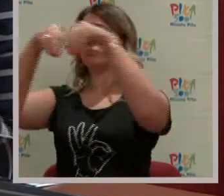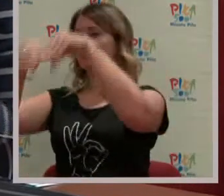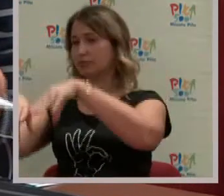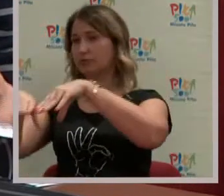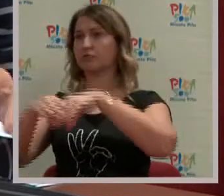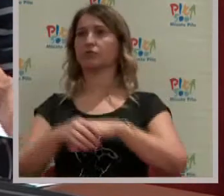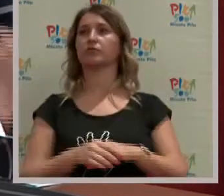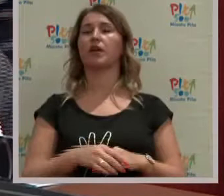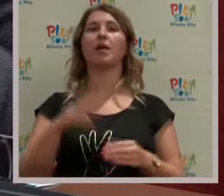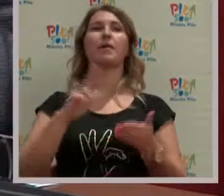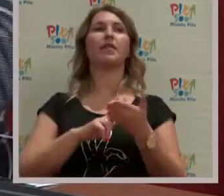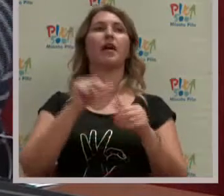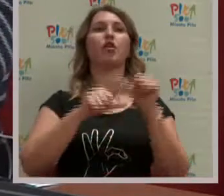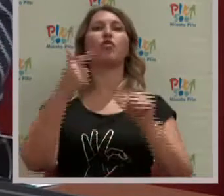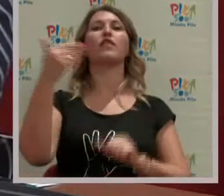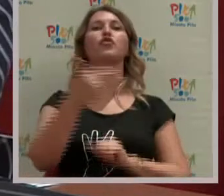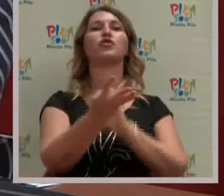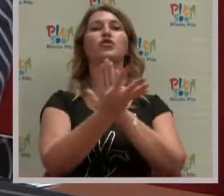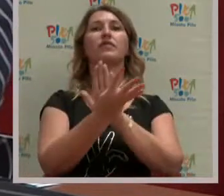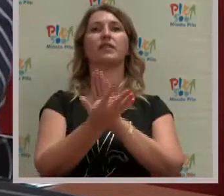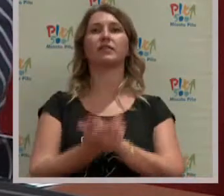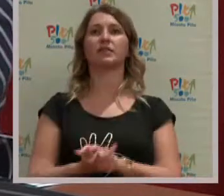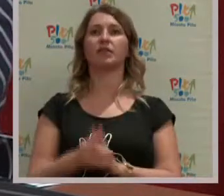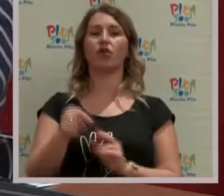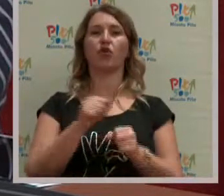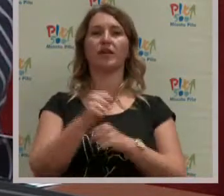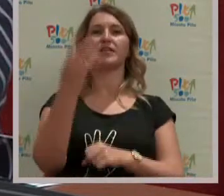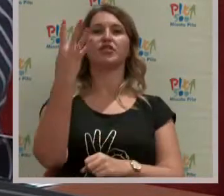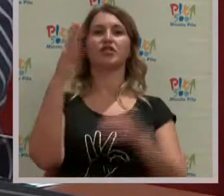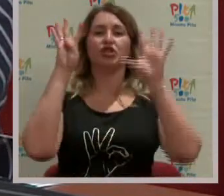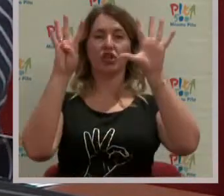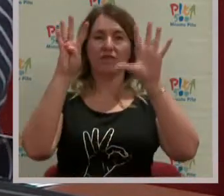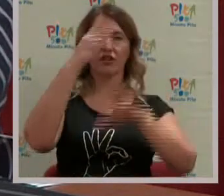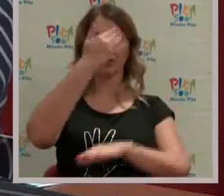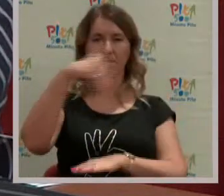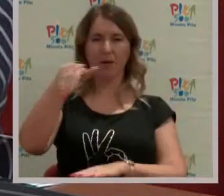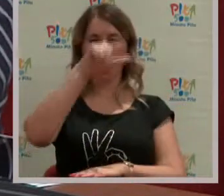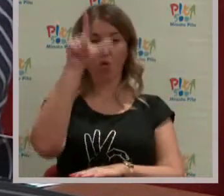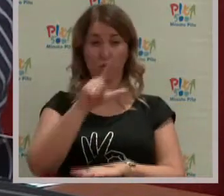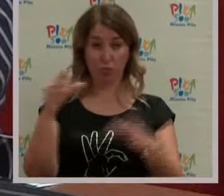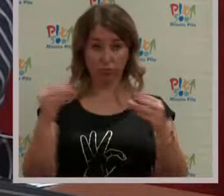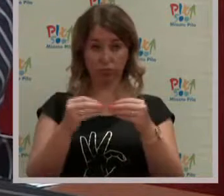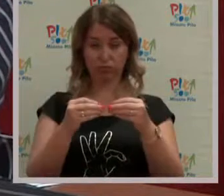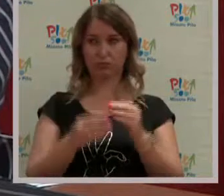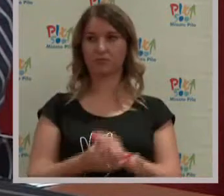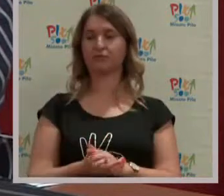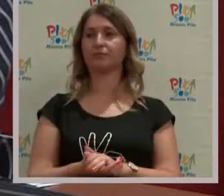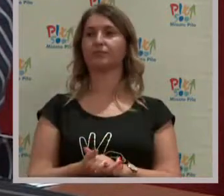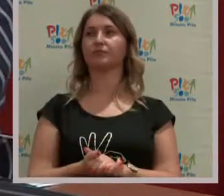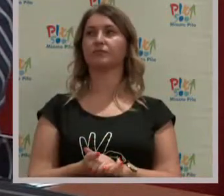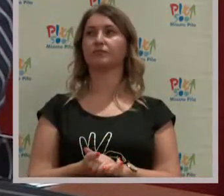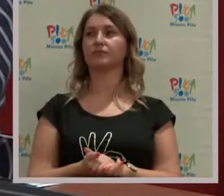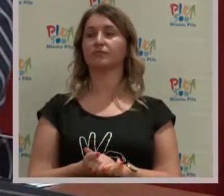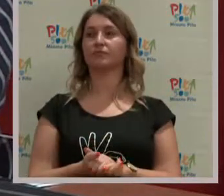realizacji na rok 2019 jest to kwota 9 milionów złotych łącznie a wynika ona z faktu